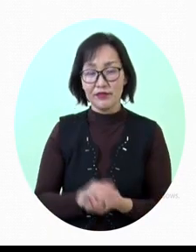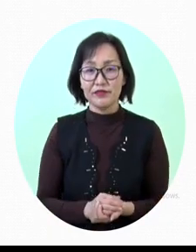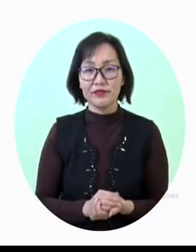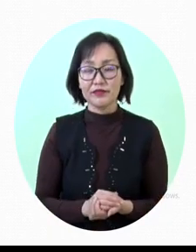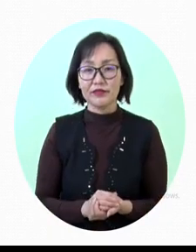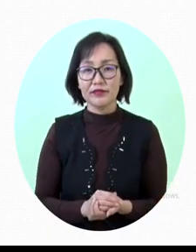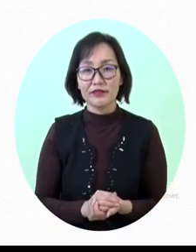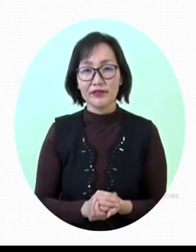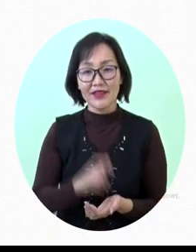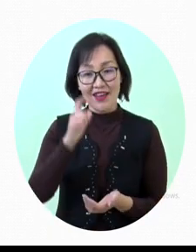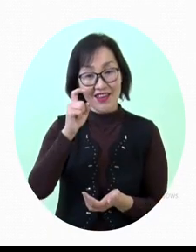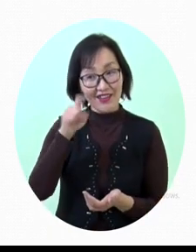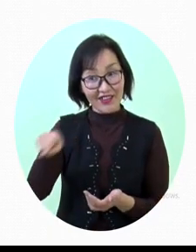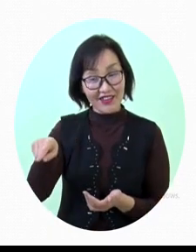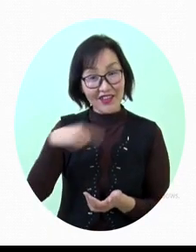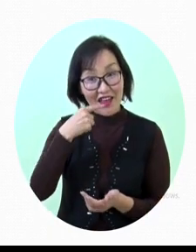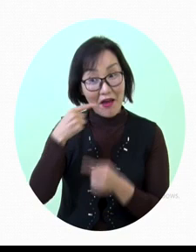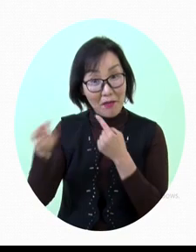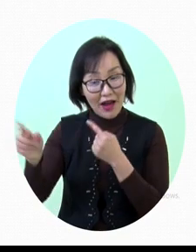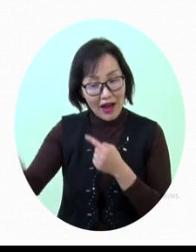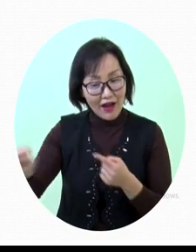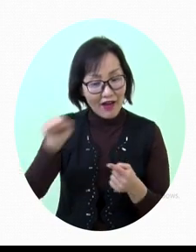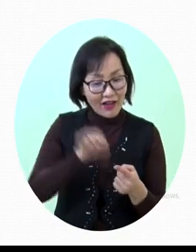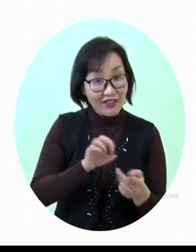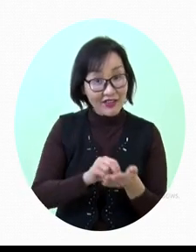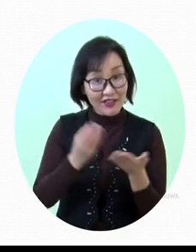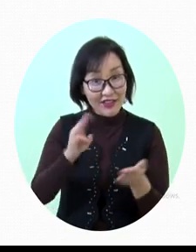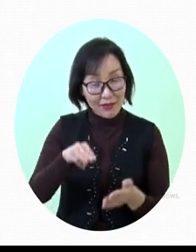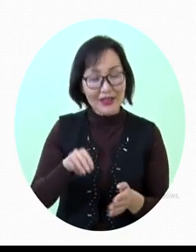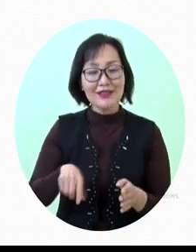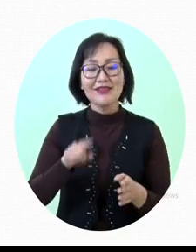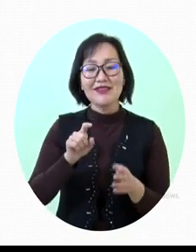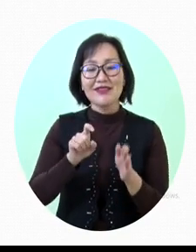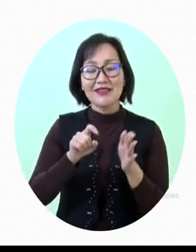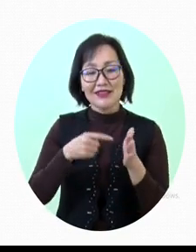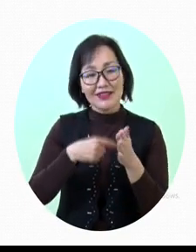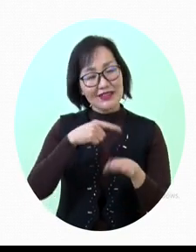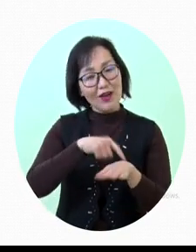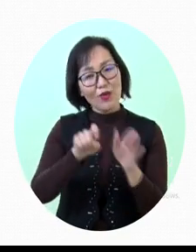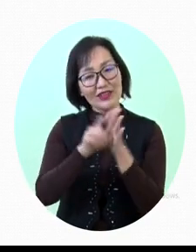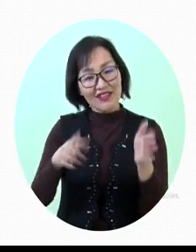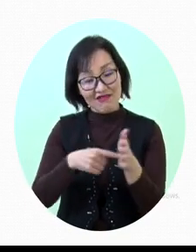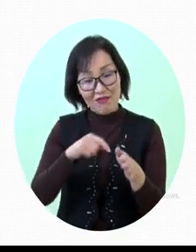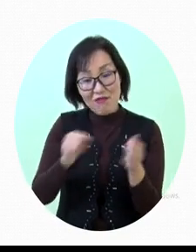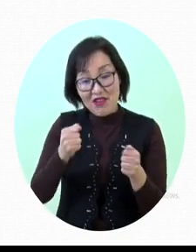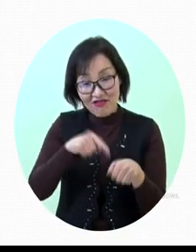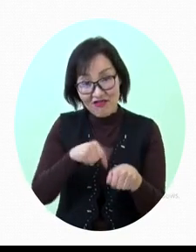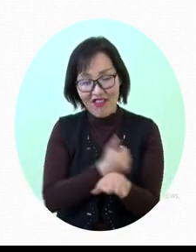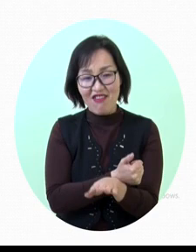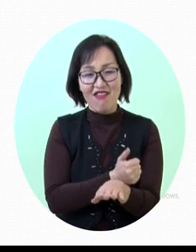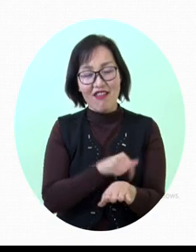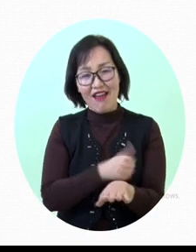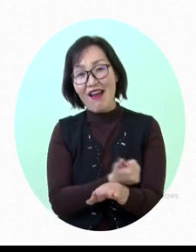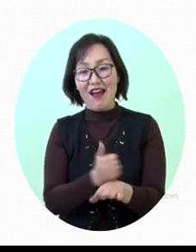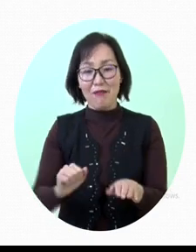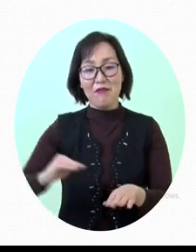ээ, дугуулах юм байна. За ихээ санана тийм ээ, ихтэйэр гарсан зүйлүүд байна. Цаг хугацааны машинаар аялах. Ах